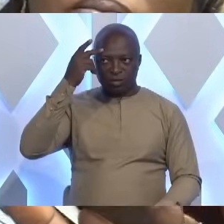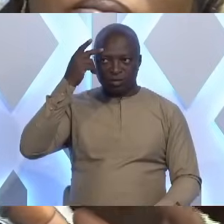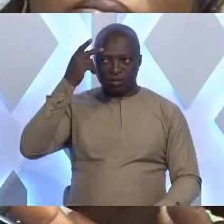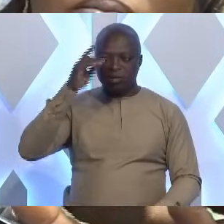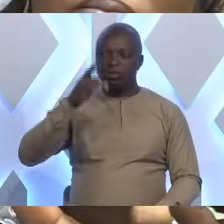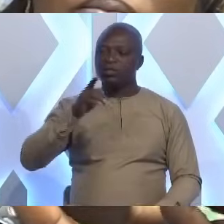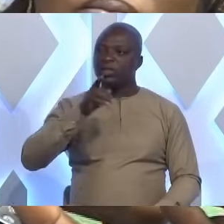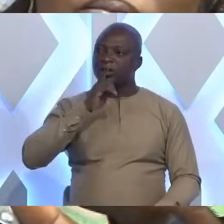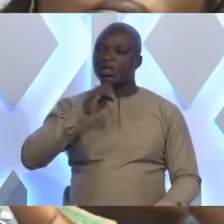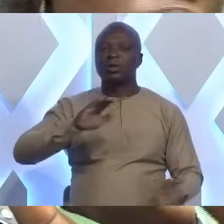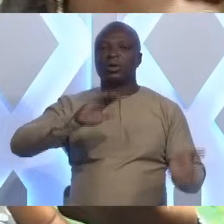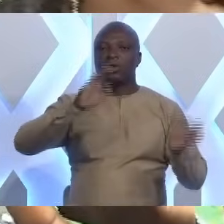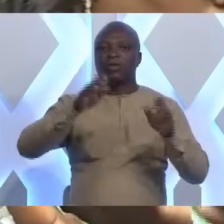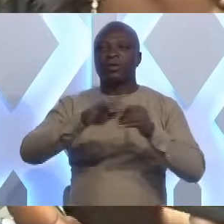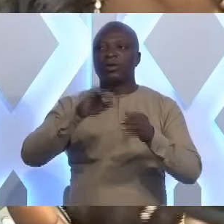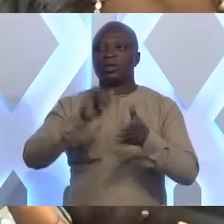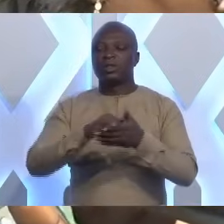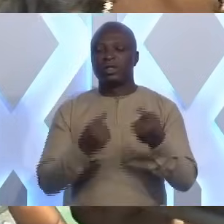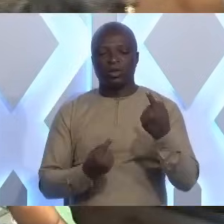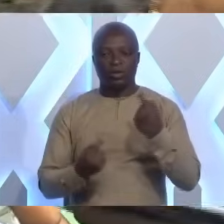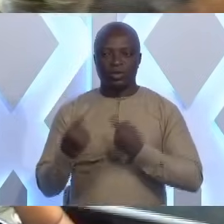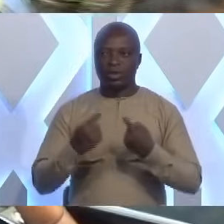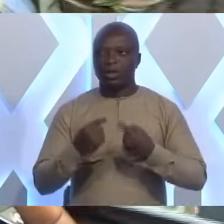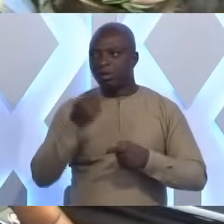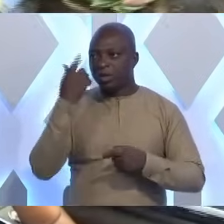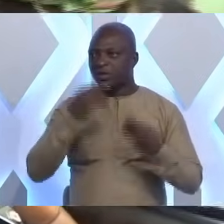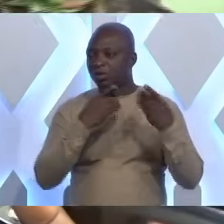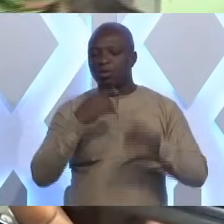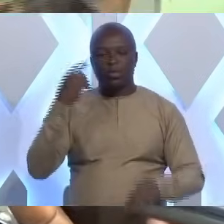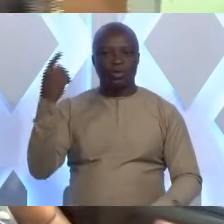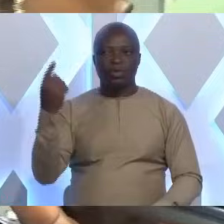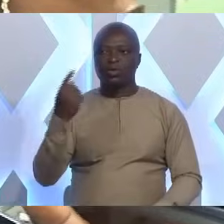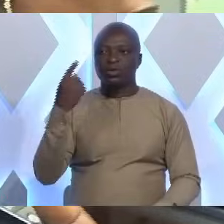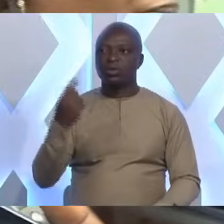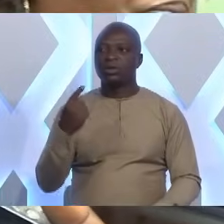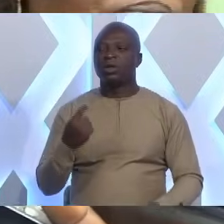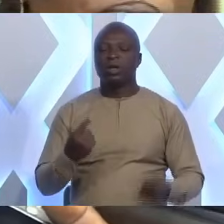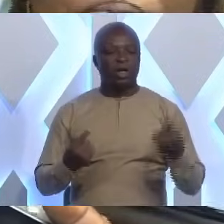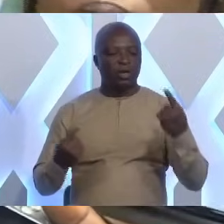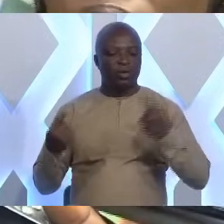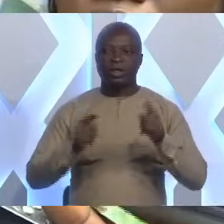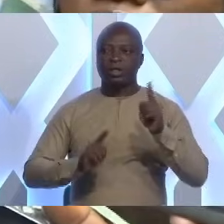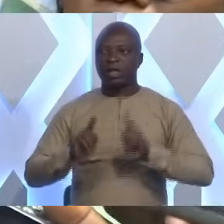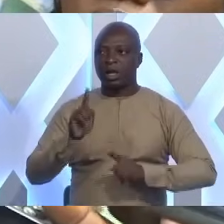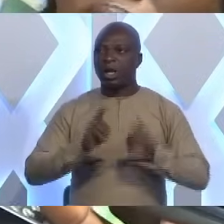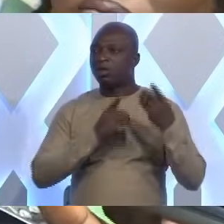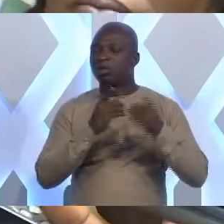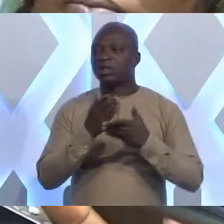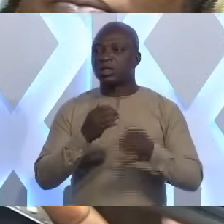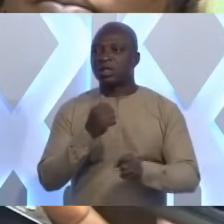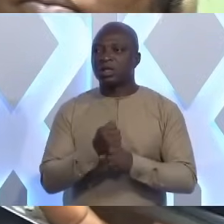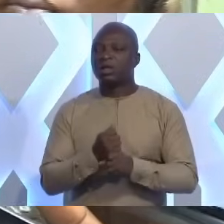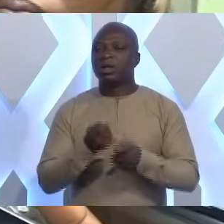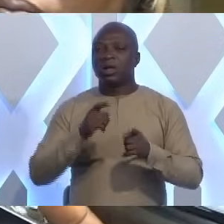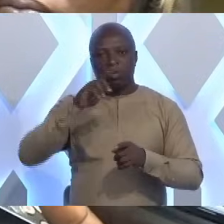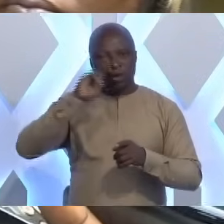d'être au-devant de cette lutte. Parce que depuis toujours, la lutte est là, depuis des décennies. Tant que le politique